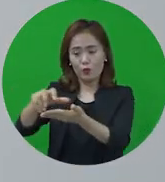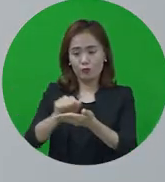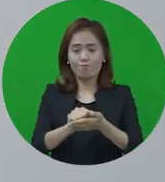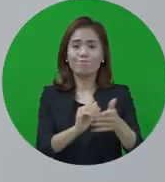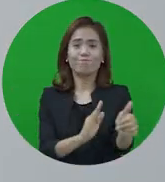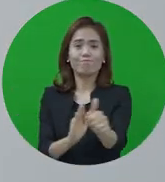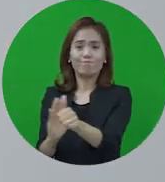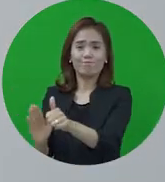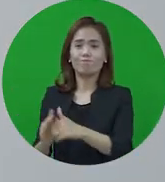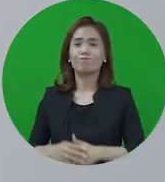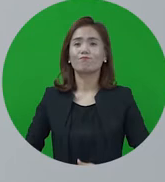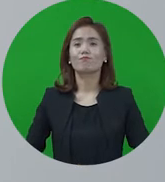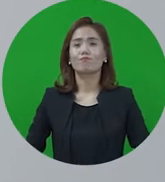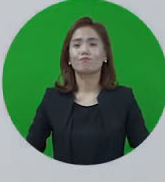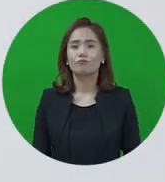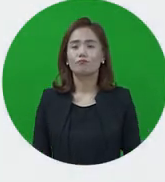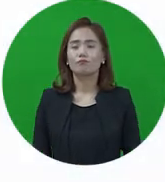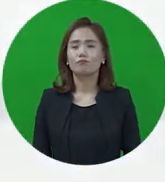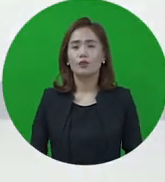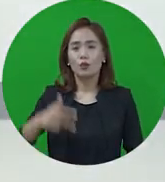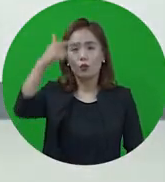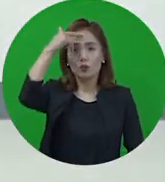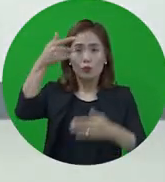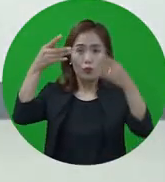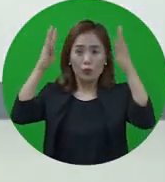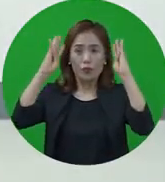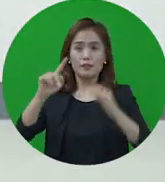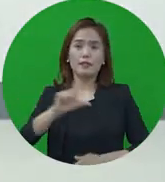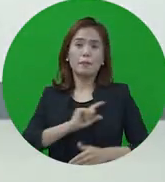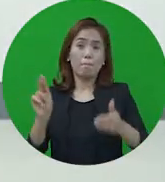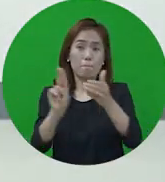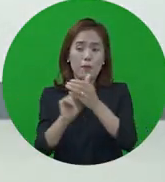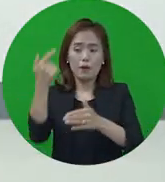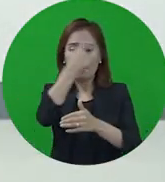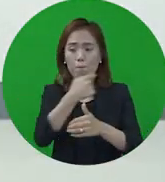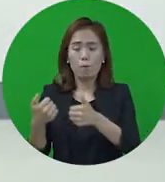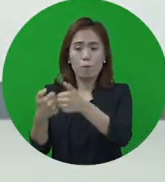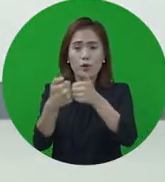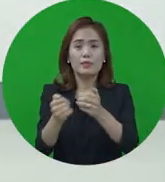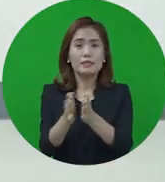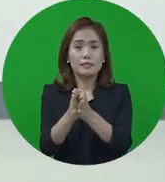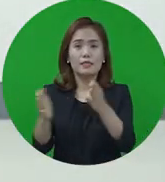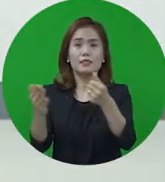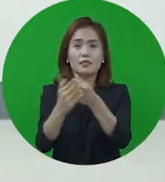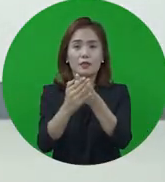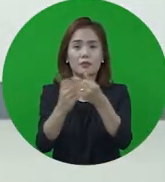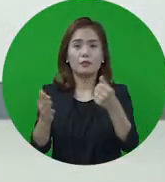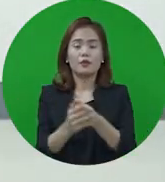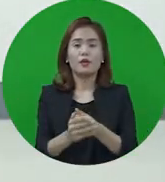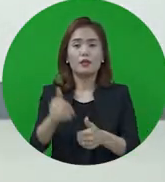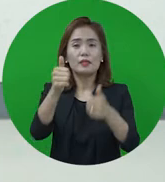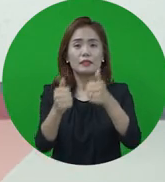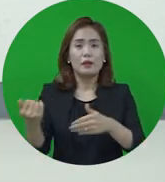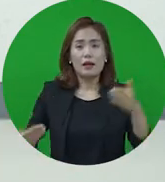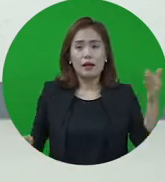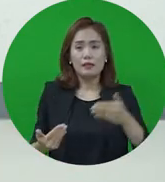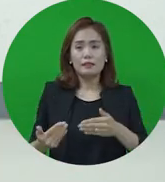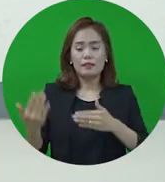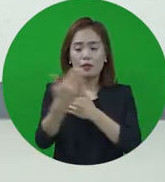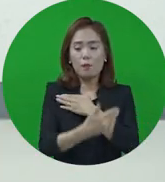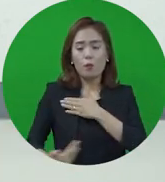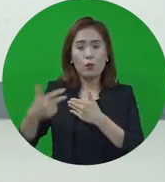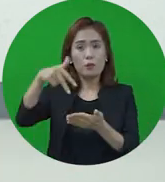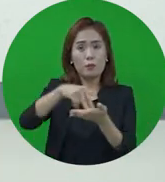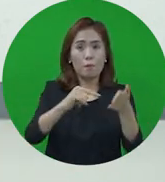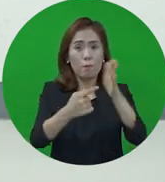신분증을 반드시 지참해 주세요. 조선대학교는 블라인드 면접을 실시하고 있기 때문에 수험생의 신분을 드러낼 수